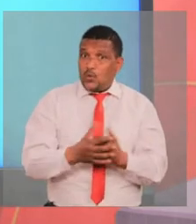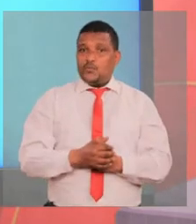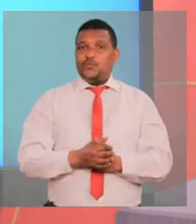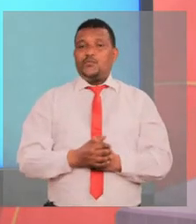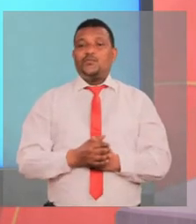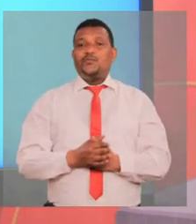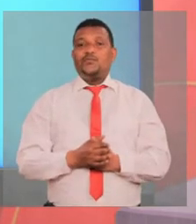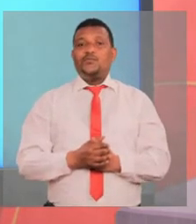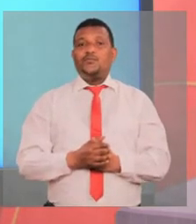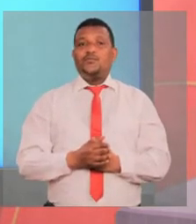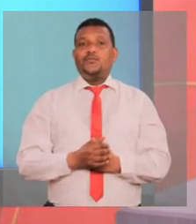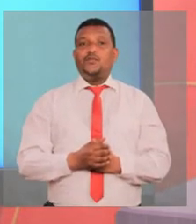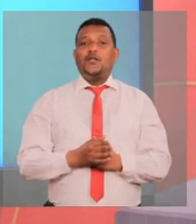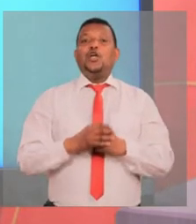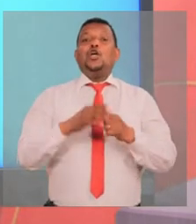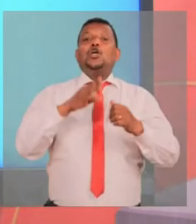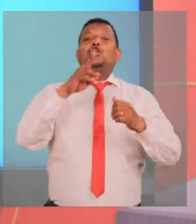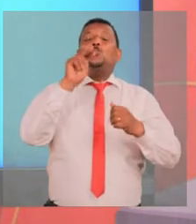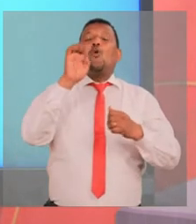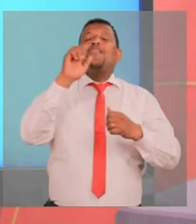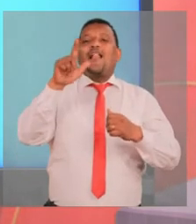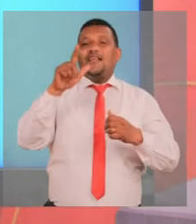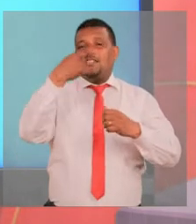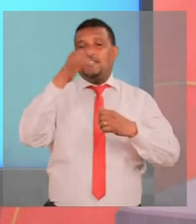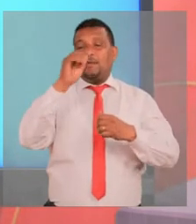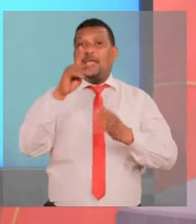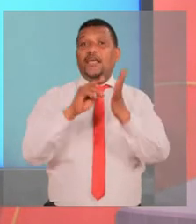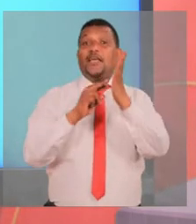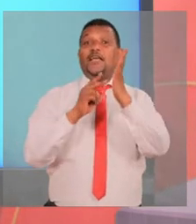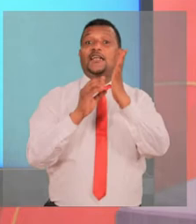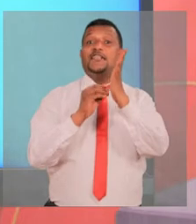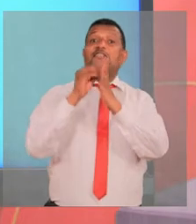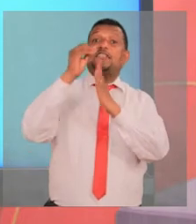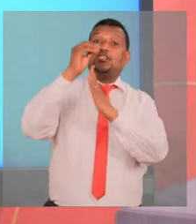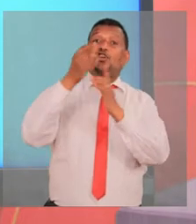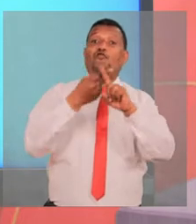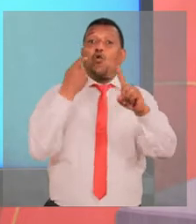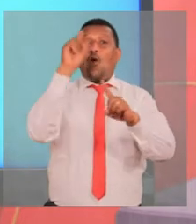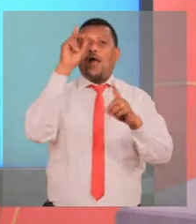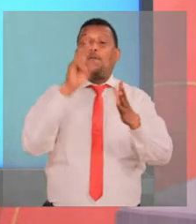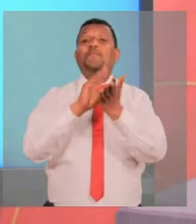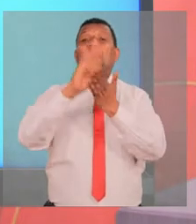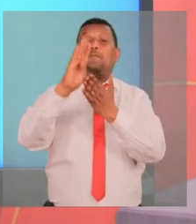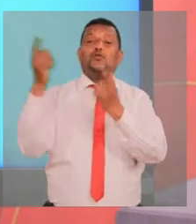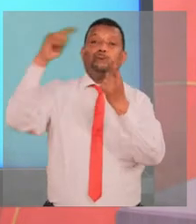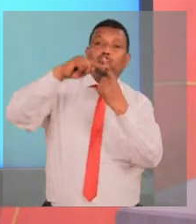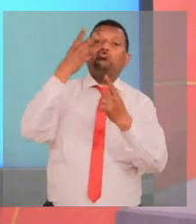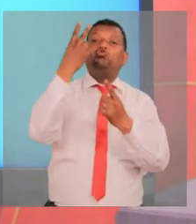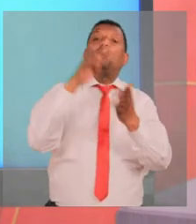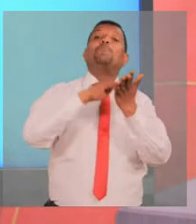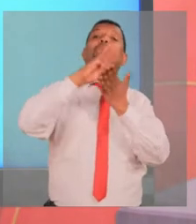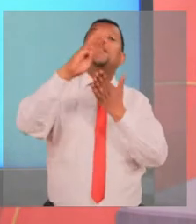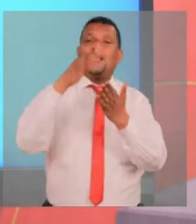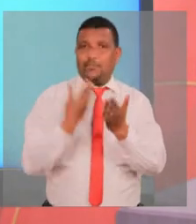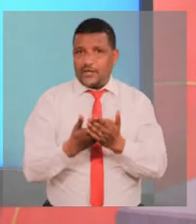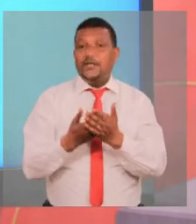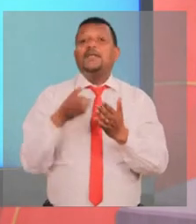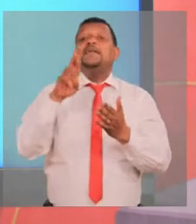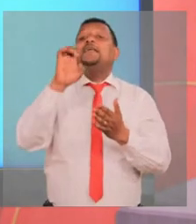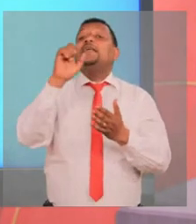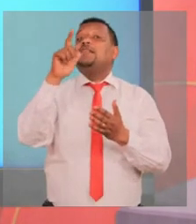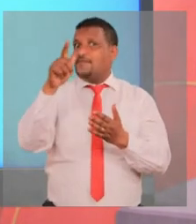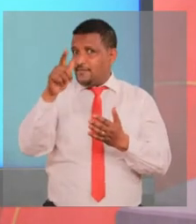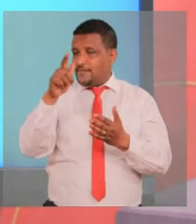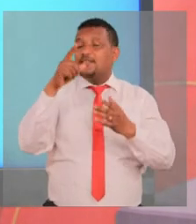कि दोनों निढाल यदि फिर इंक्रीज फ्रॉम लंबी-लंबी तू छबीली अंबर बात जरिए डिप्टी